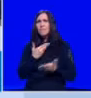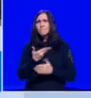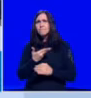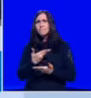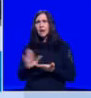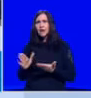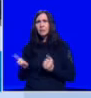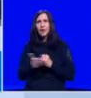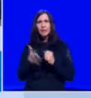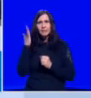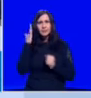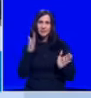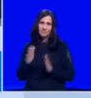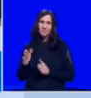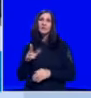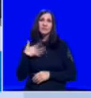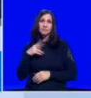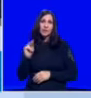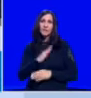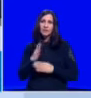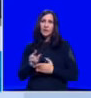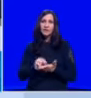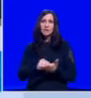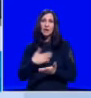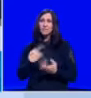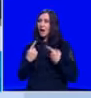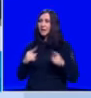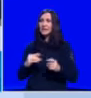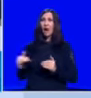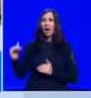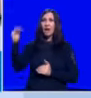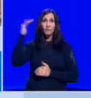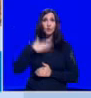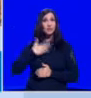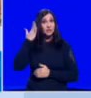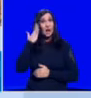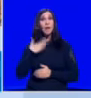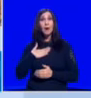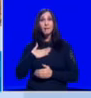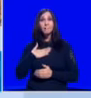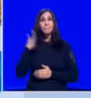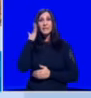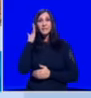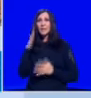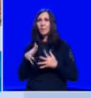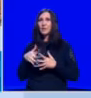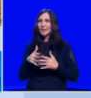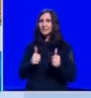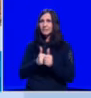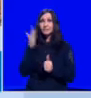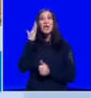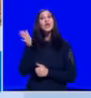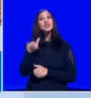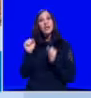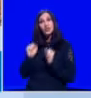да кажа, че в крайна сметка имаме разлика в ранговете. От наша страна имаме министър. От американска страна е заместник министър. Добре, кажете. Ще